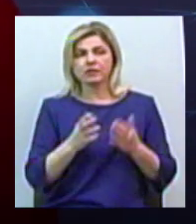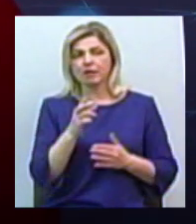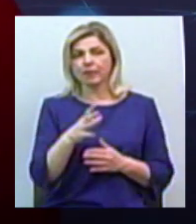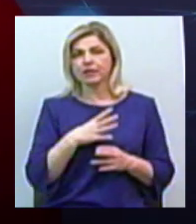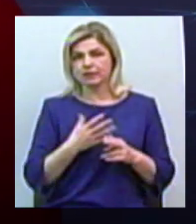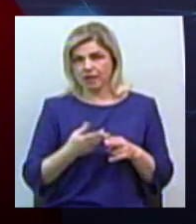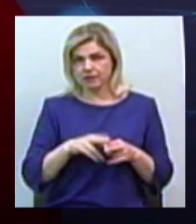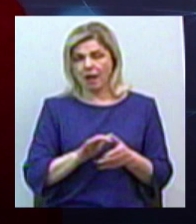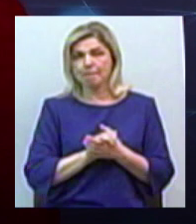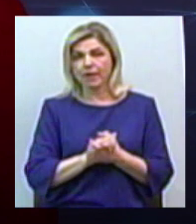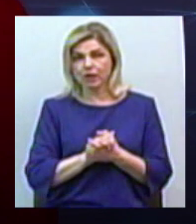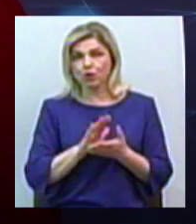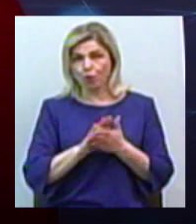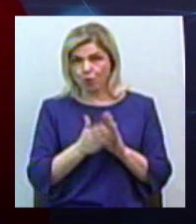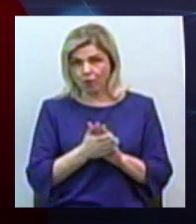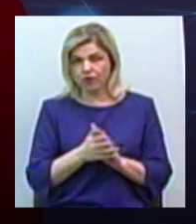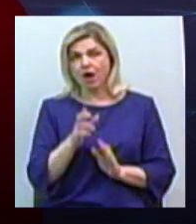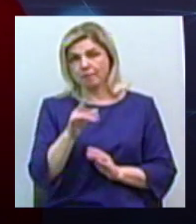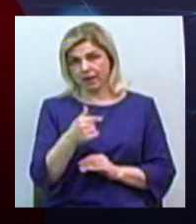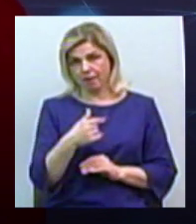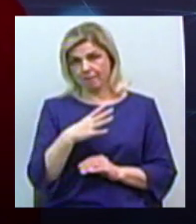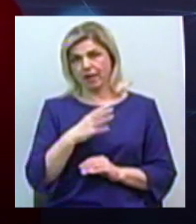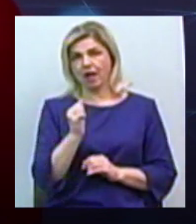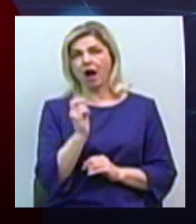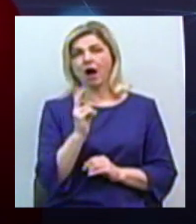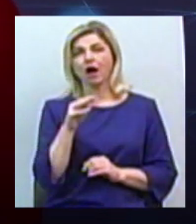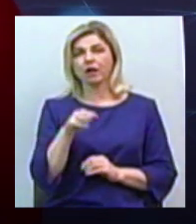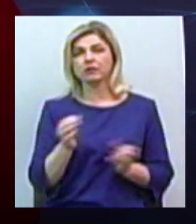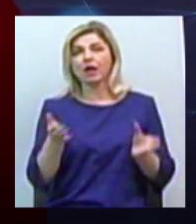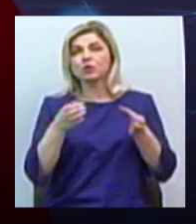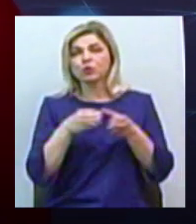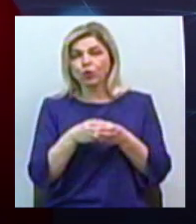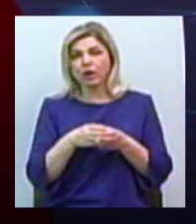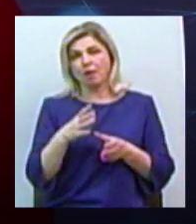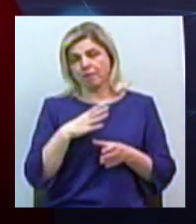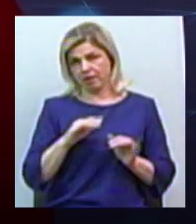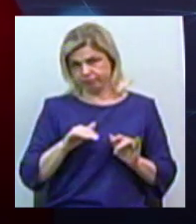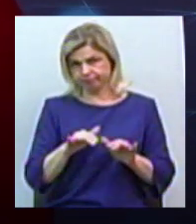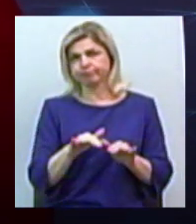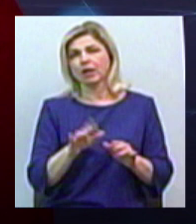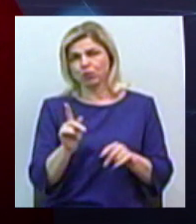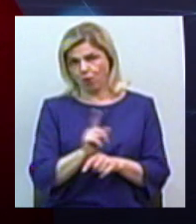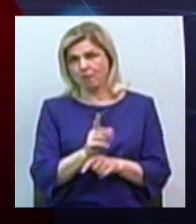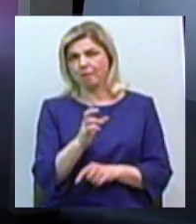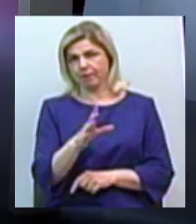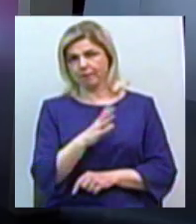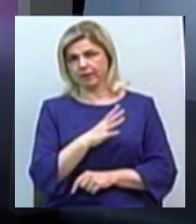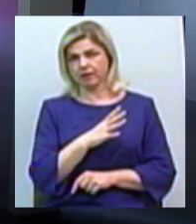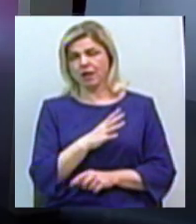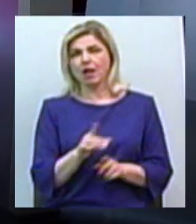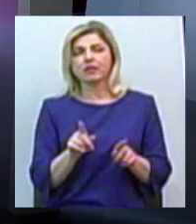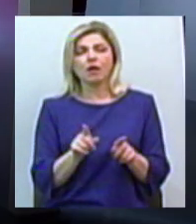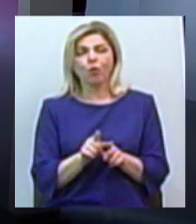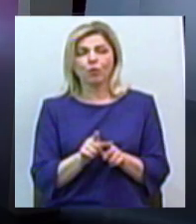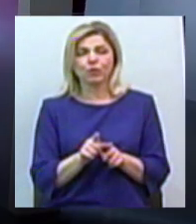умови, то я думаю, що цей акт злуки, відповідно, він би діяв, і все було б нормально абсолютно. Це на такому,